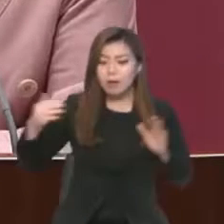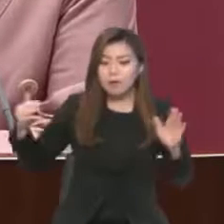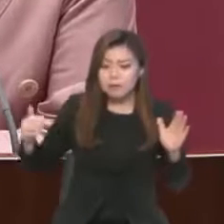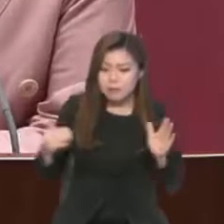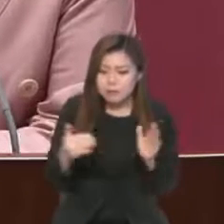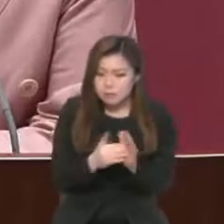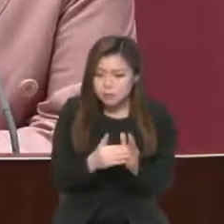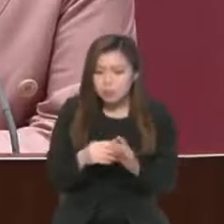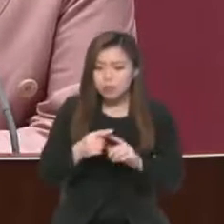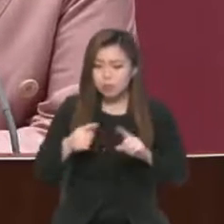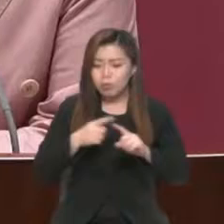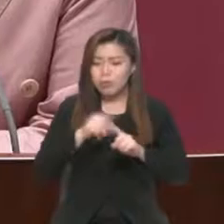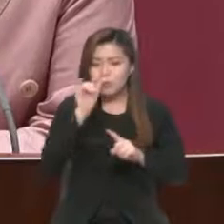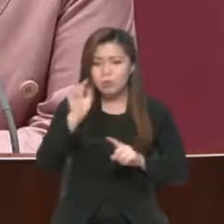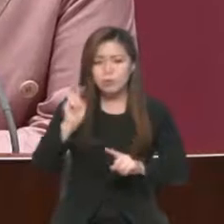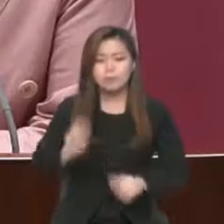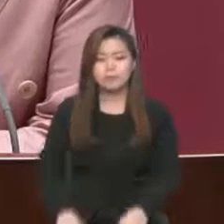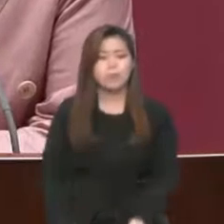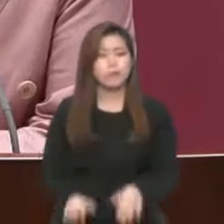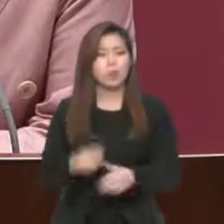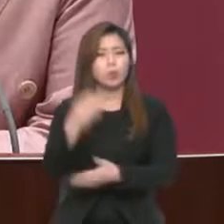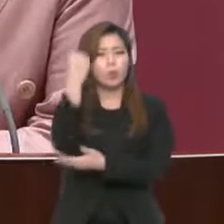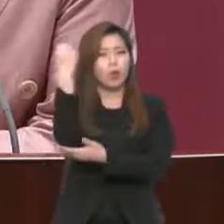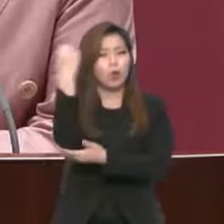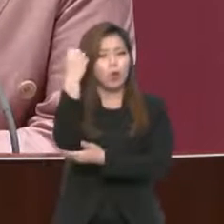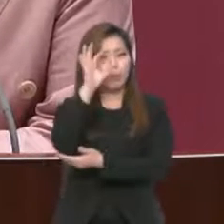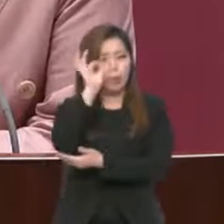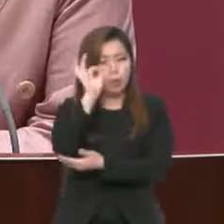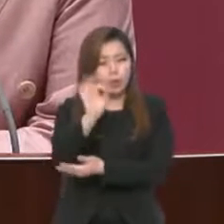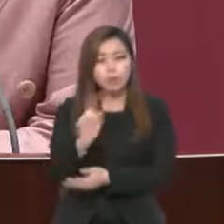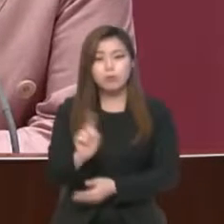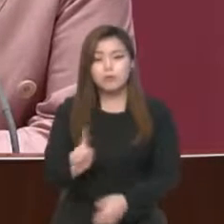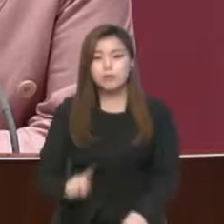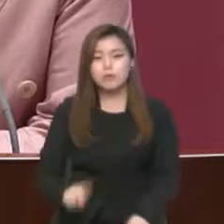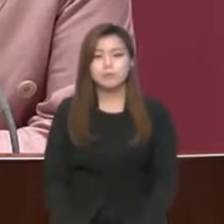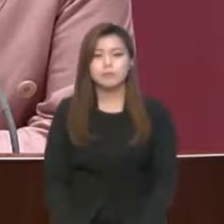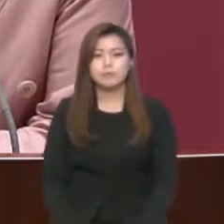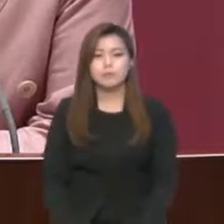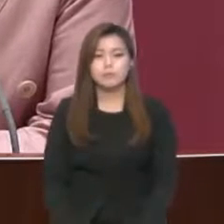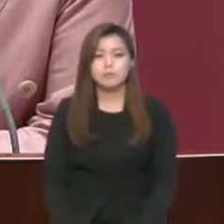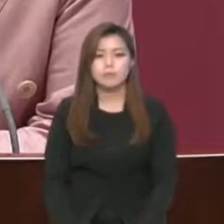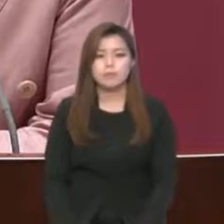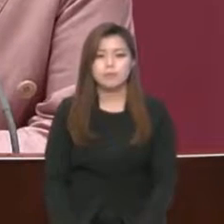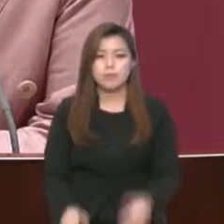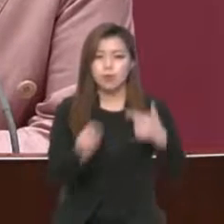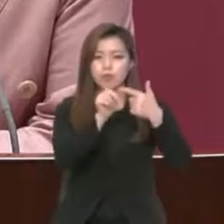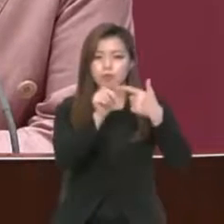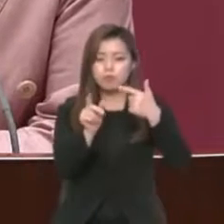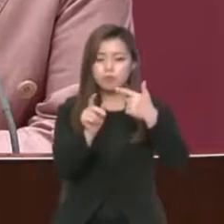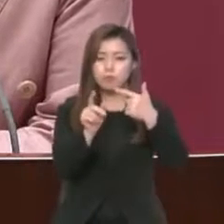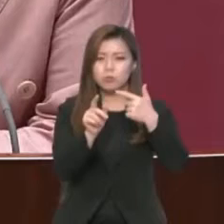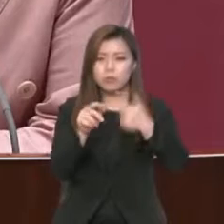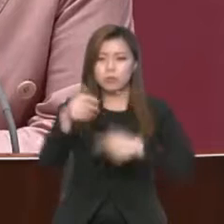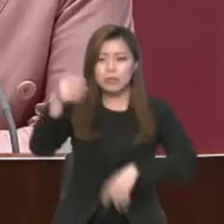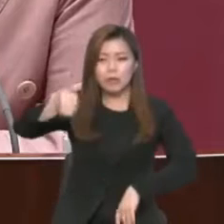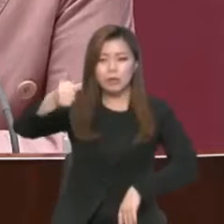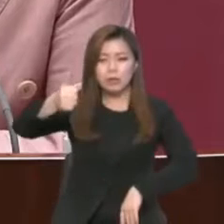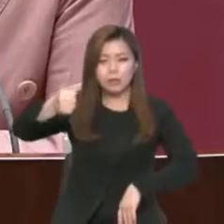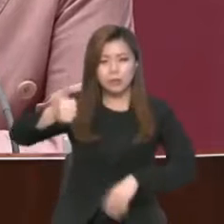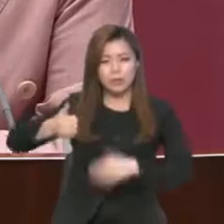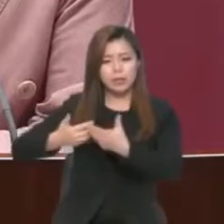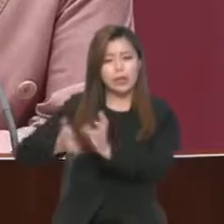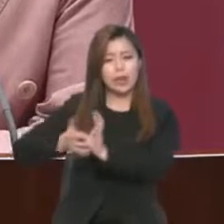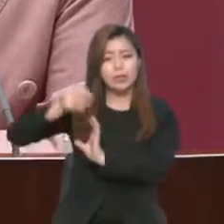결론이 나지 않겠습니까? 오늘 언론 보도를 보면요, 이런 기사가 네. 있습니다. 6월 10, 장관님 그 당